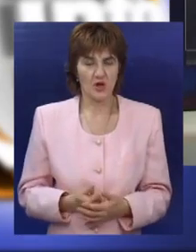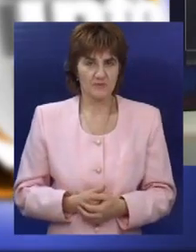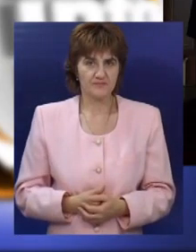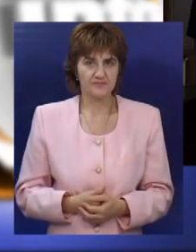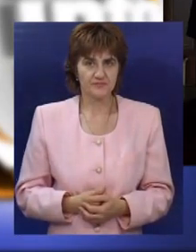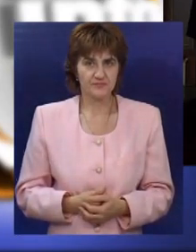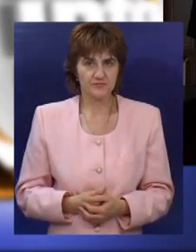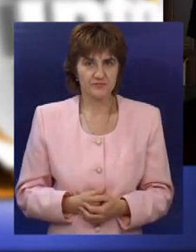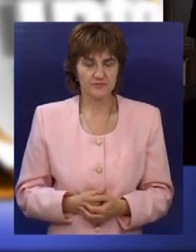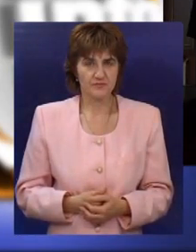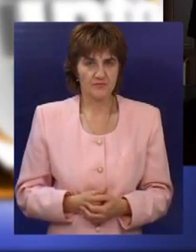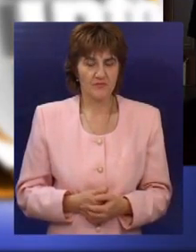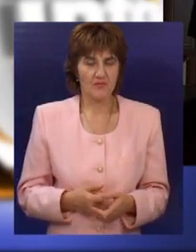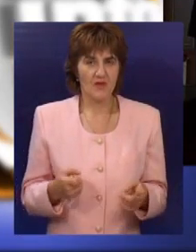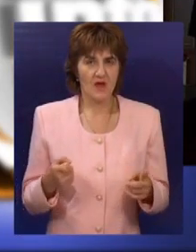dolara.